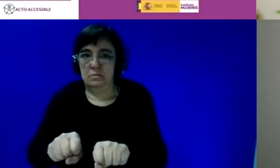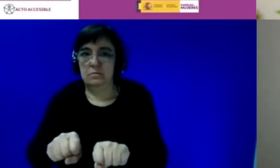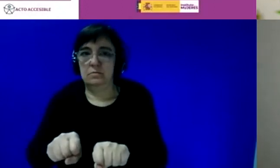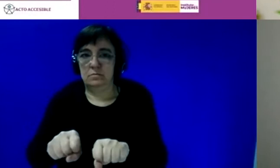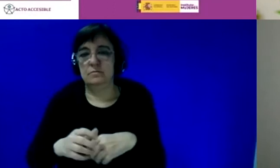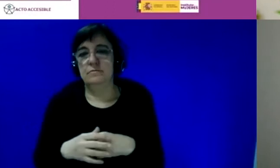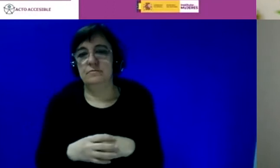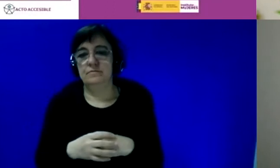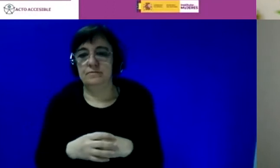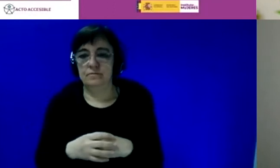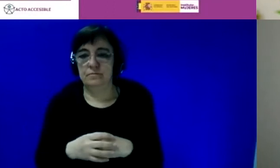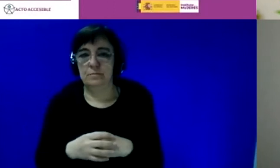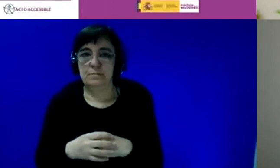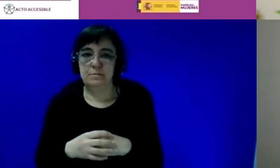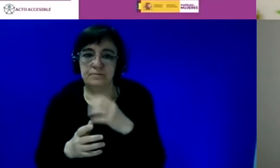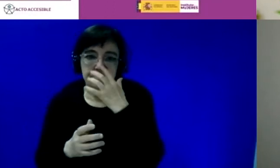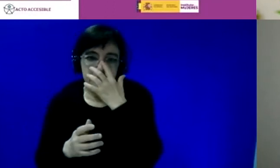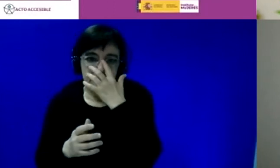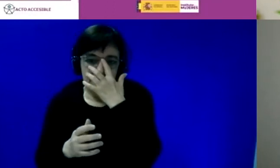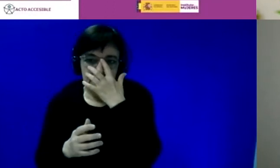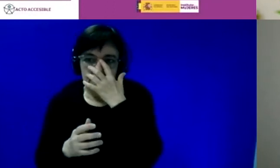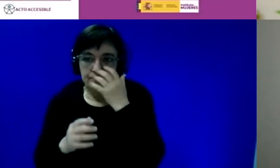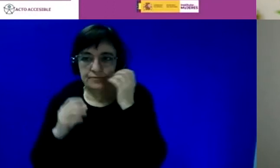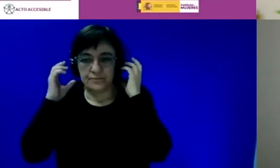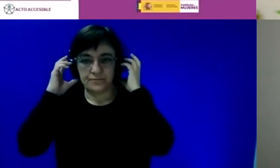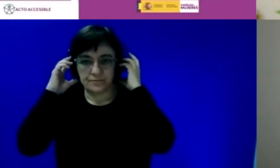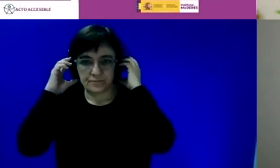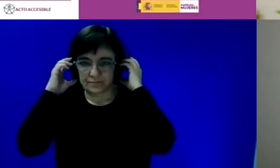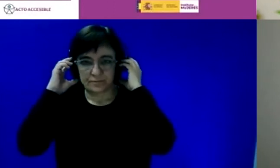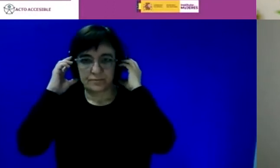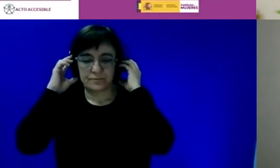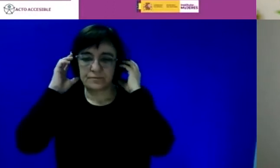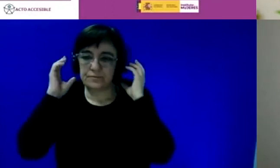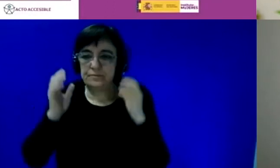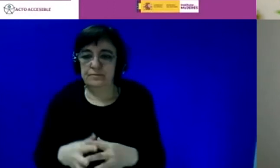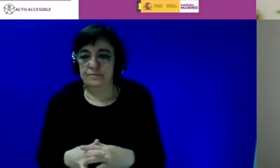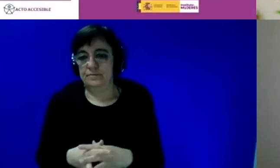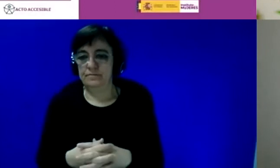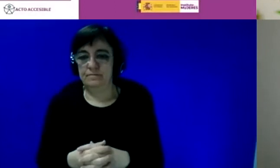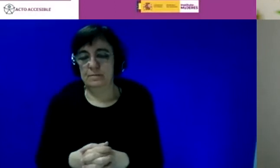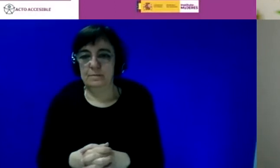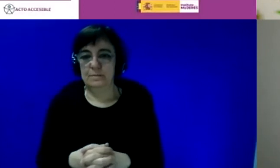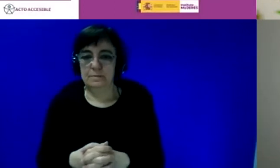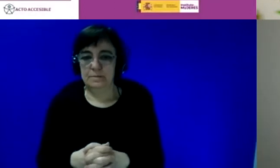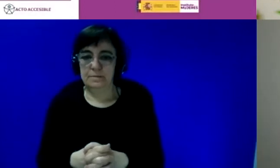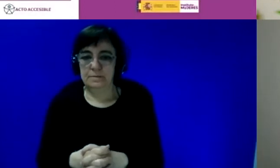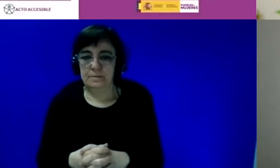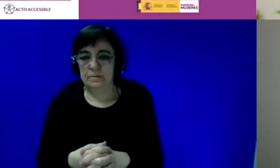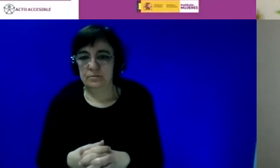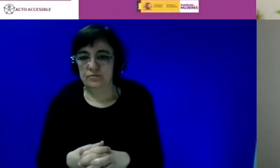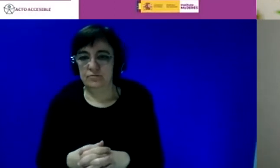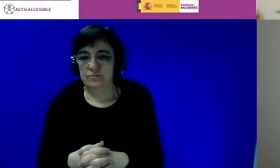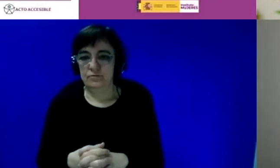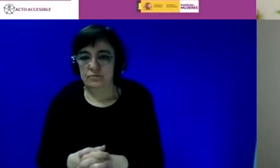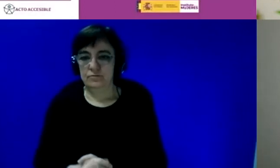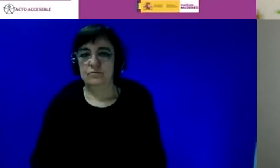вирішити офіційно, як в той гуманітарній допомозі, яка буде йти, будуть коробки з